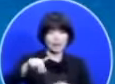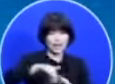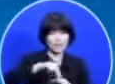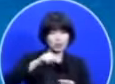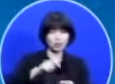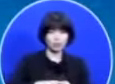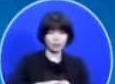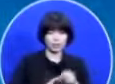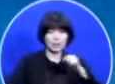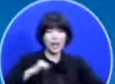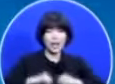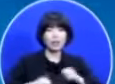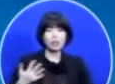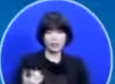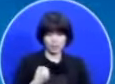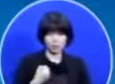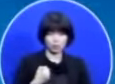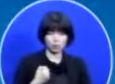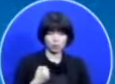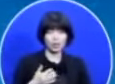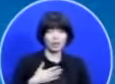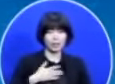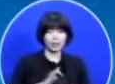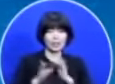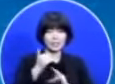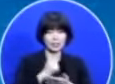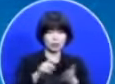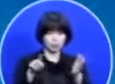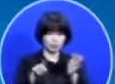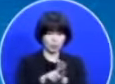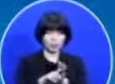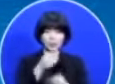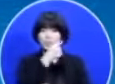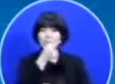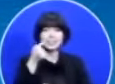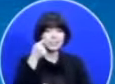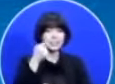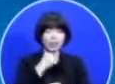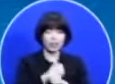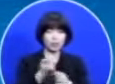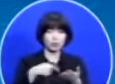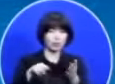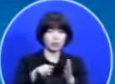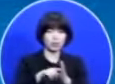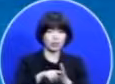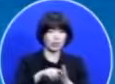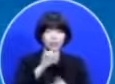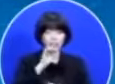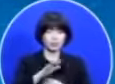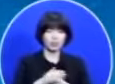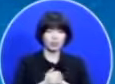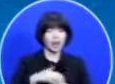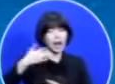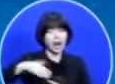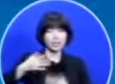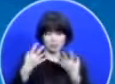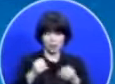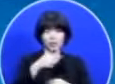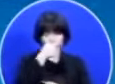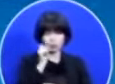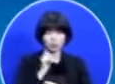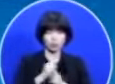행위를 가지고 내가 예수 믿는 것을 증거 하려고만 해서는 안됩니다 아직도 부족합니다